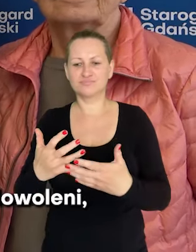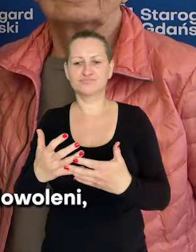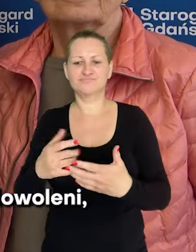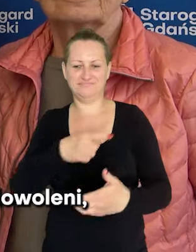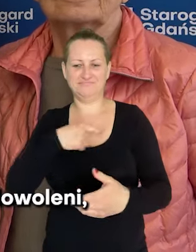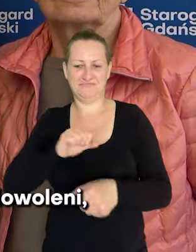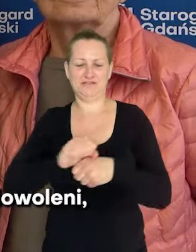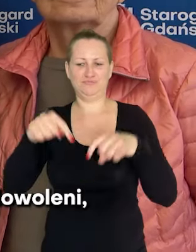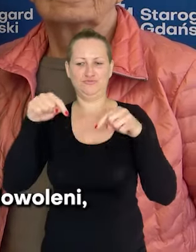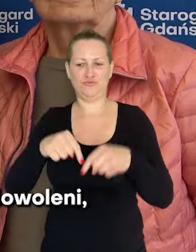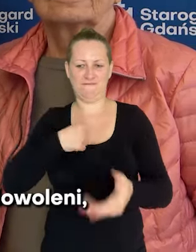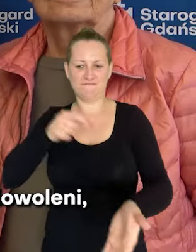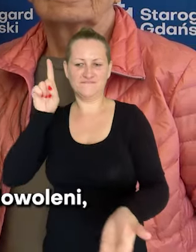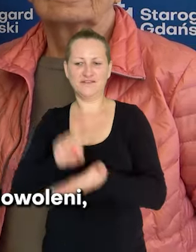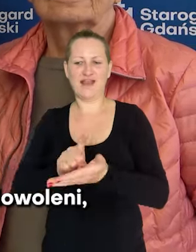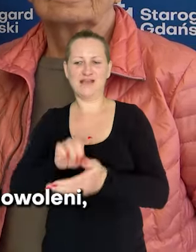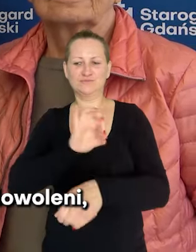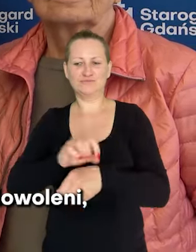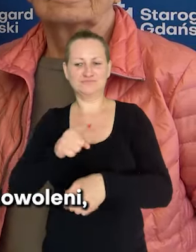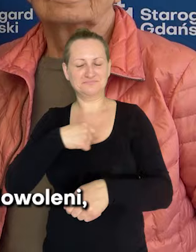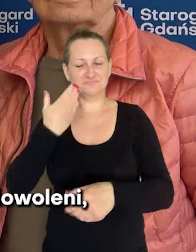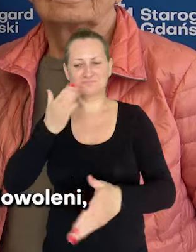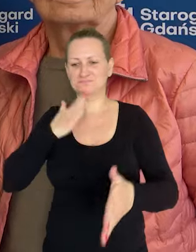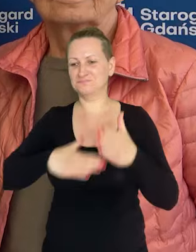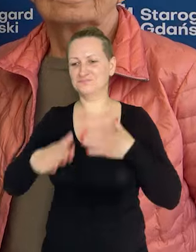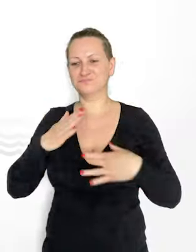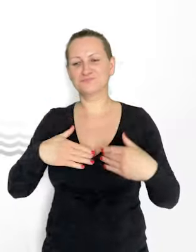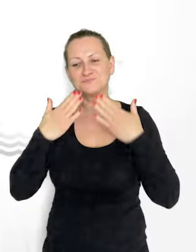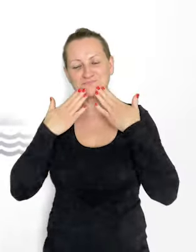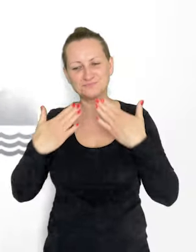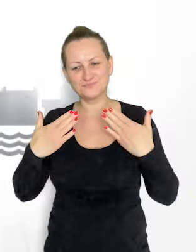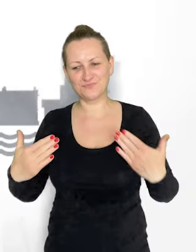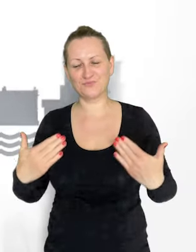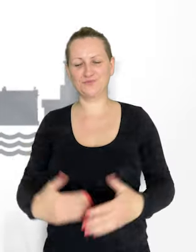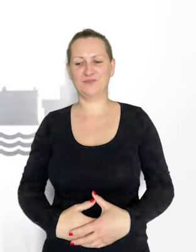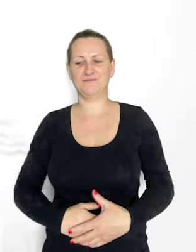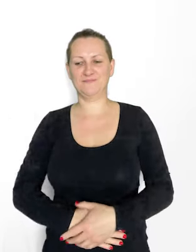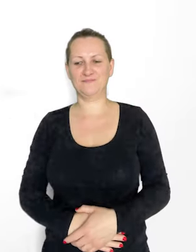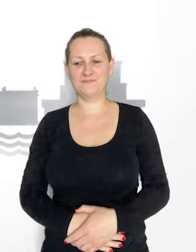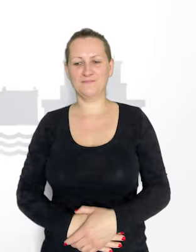i jesteśmy, i wygraliśmy, jesteśmy bardzo zadowoleni, dziękujemy.